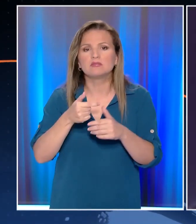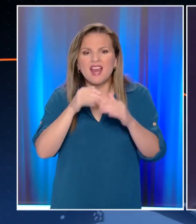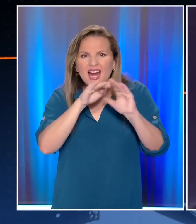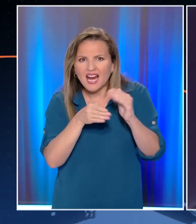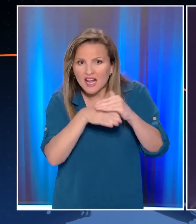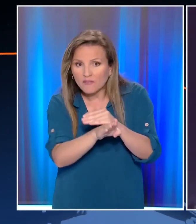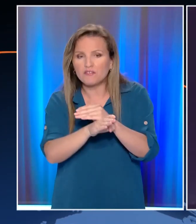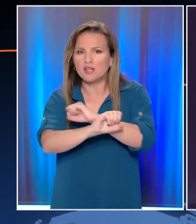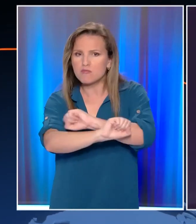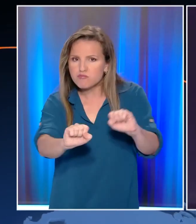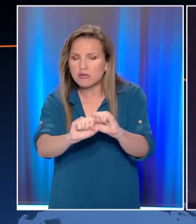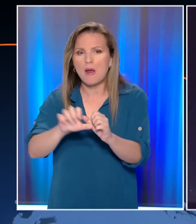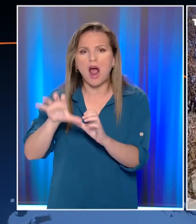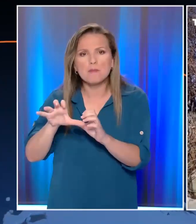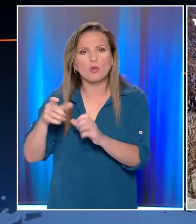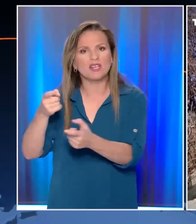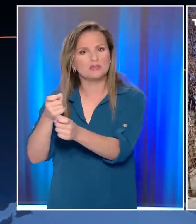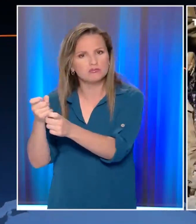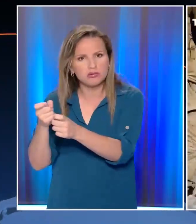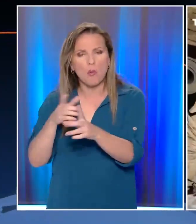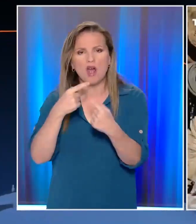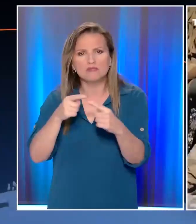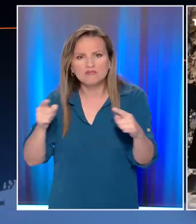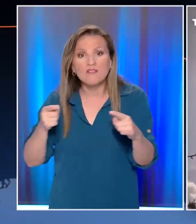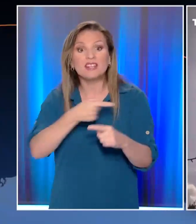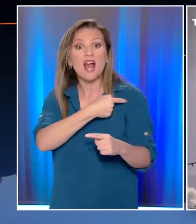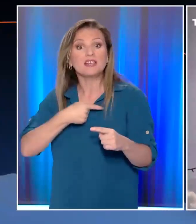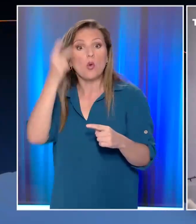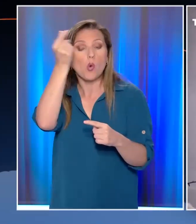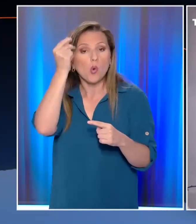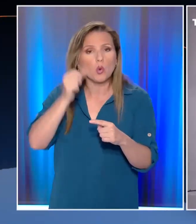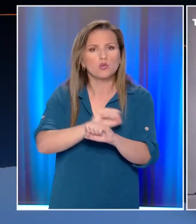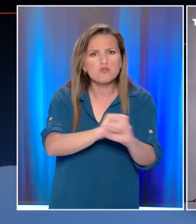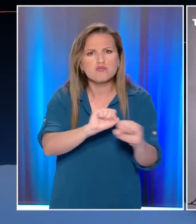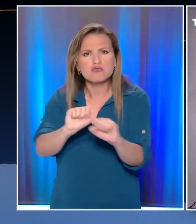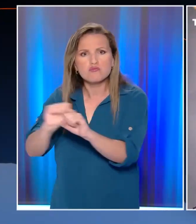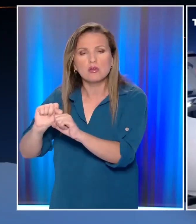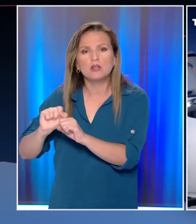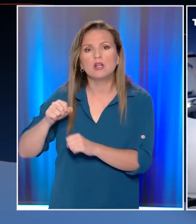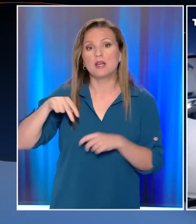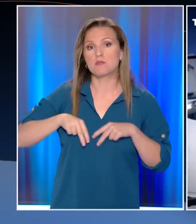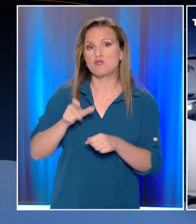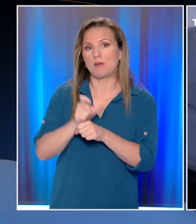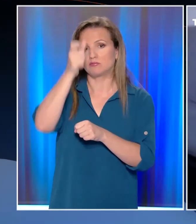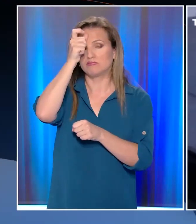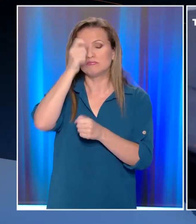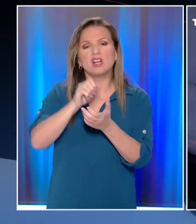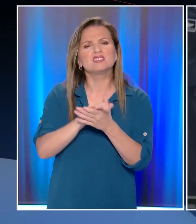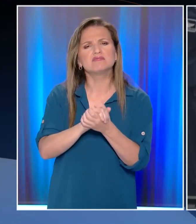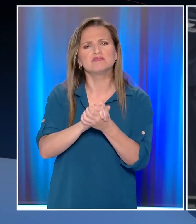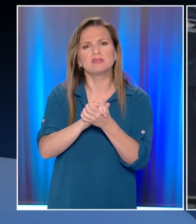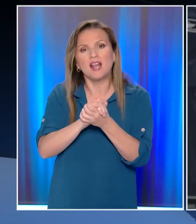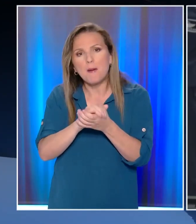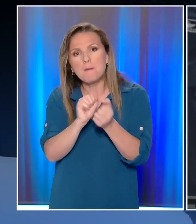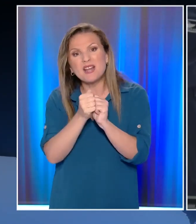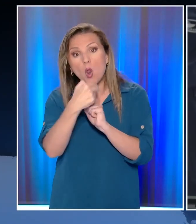καταφύγια, σύραγγες και αποθήκες. Και πυρομαχικών συμπεριλαμβανομένων του αρχηγείου των Κούρδων και ο Ακάρ έδωσε συγχαρητήρια στους πιλότους των τουρκικών μαχητικών.